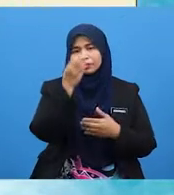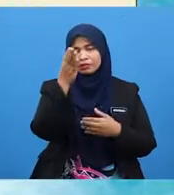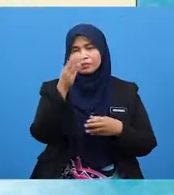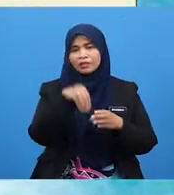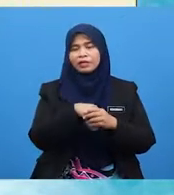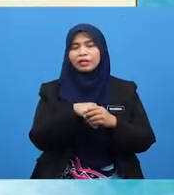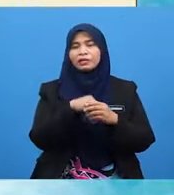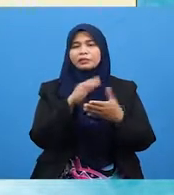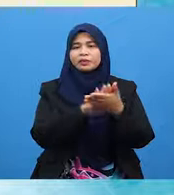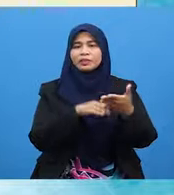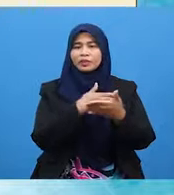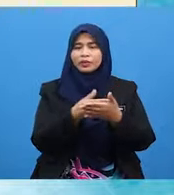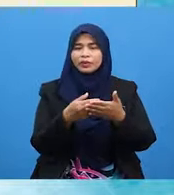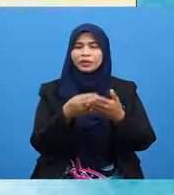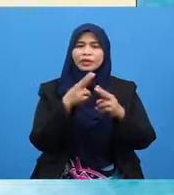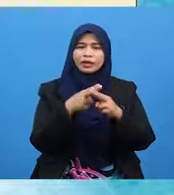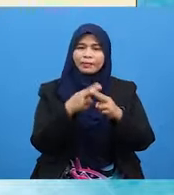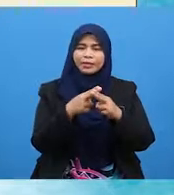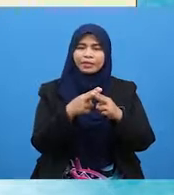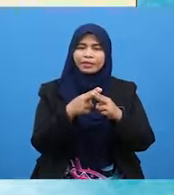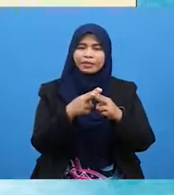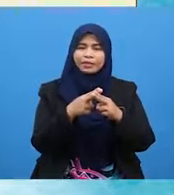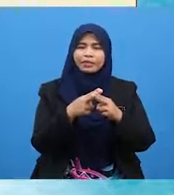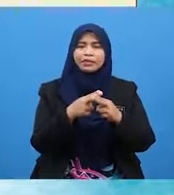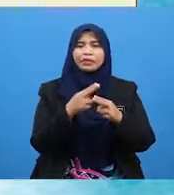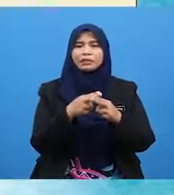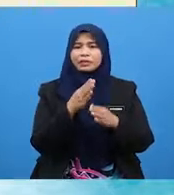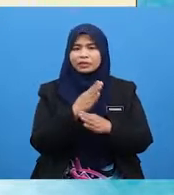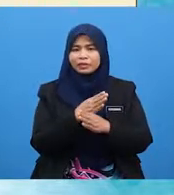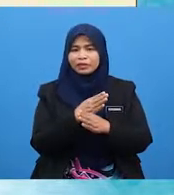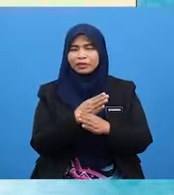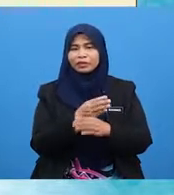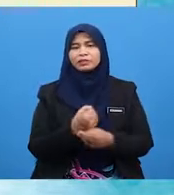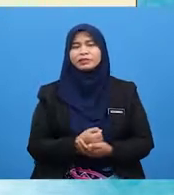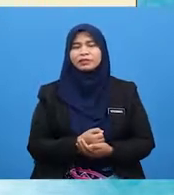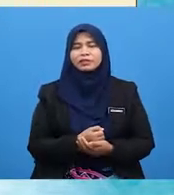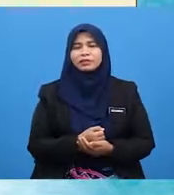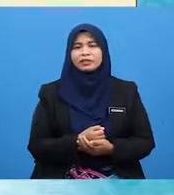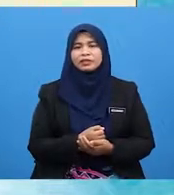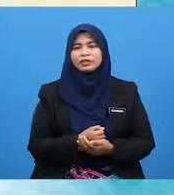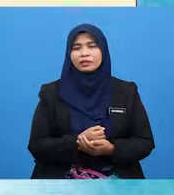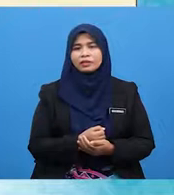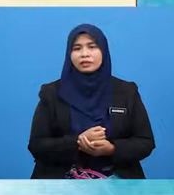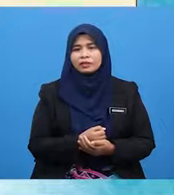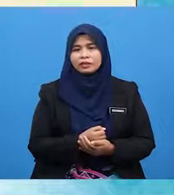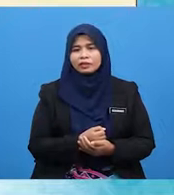iaitu nama tokoh, nama sebenar, nama sebenar